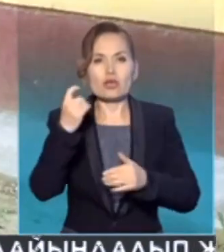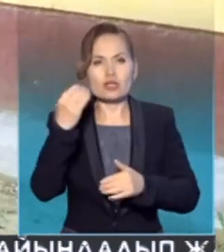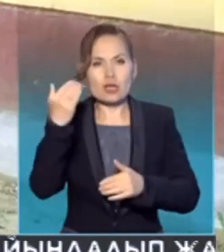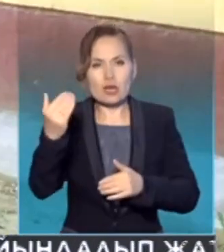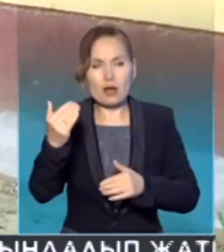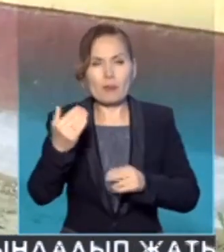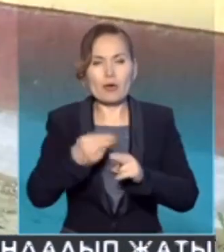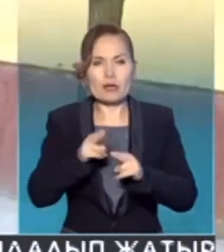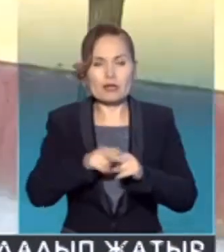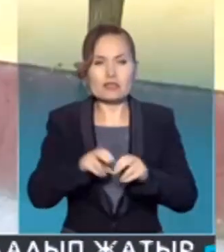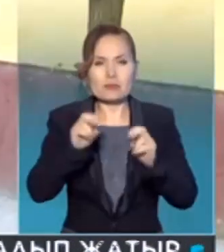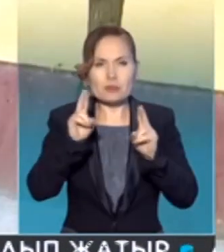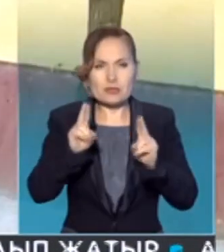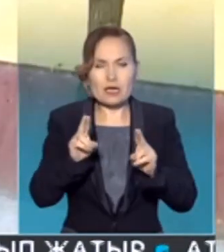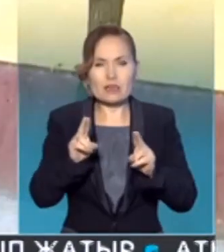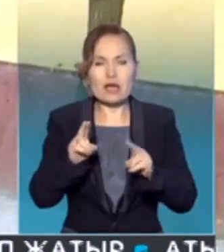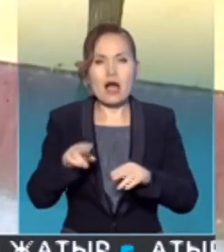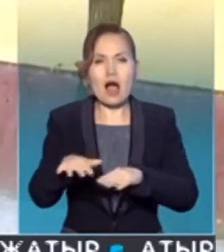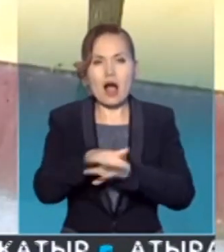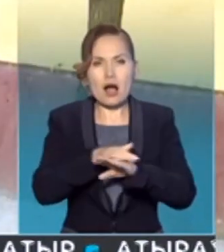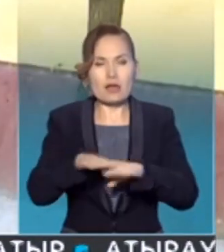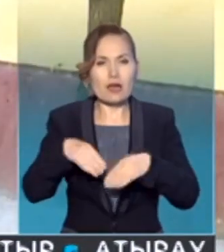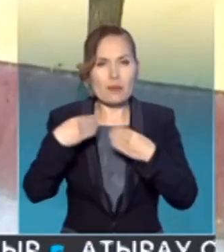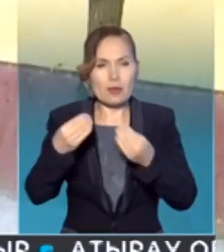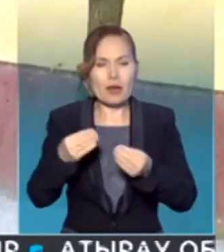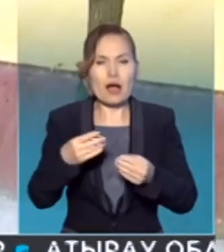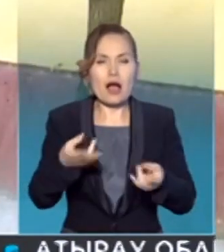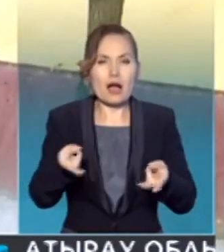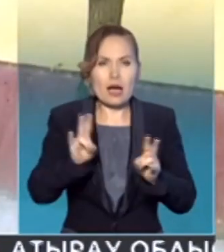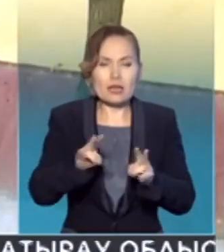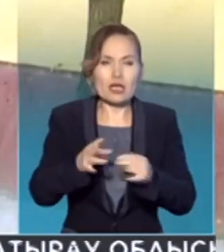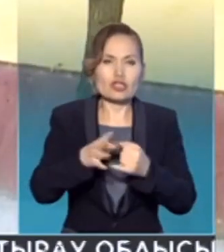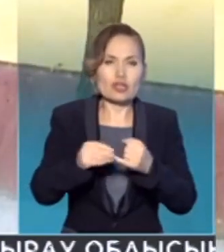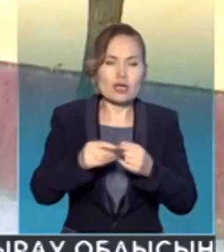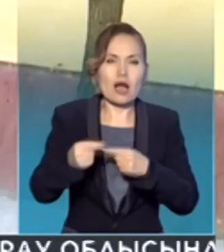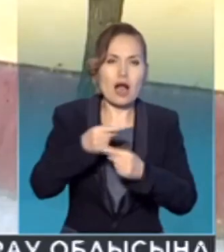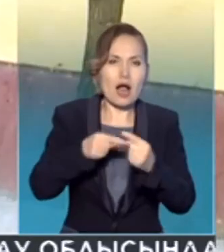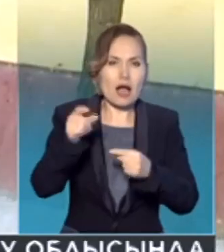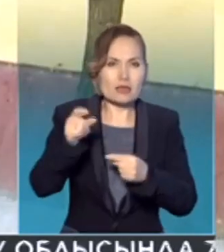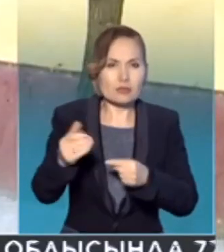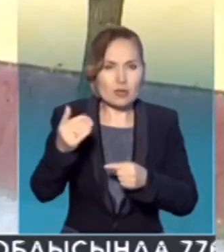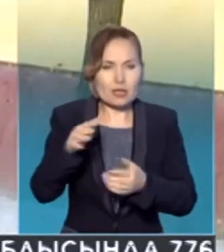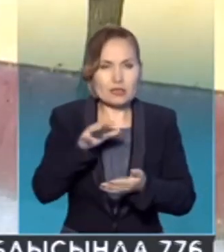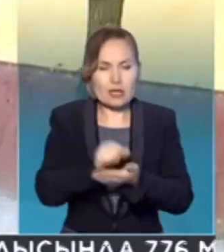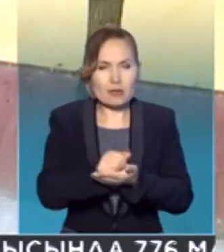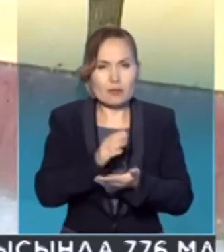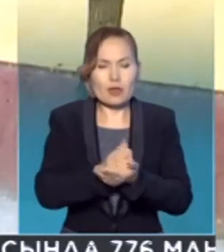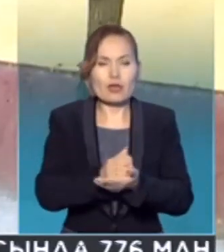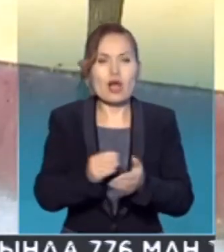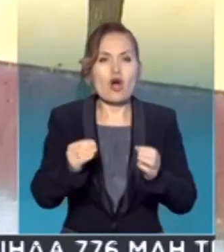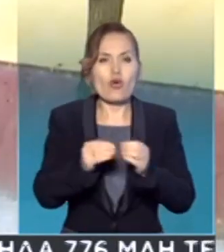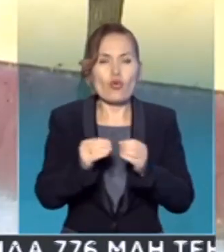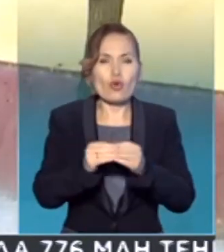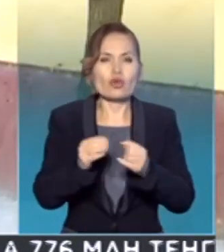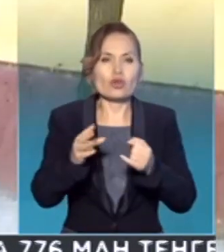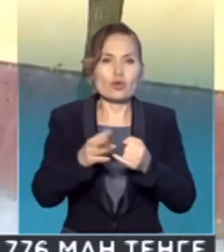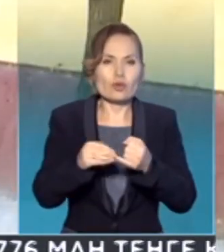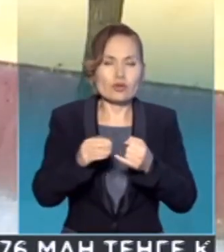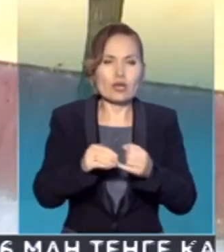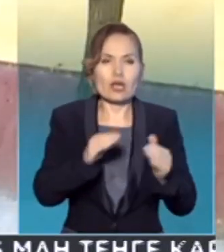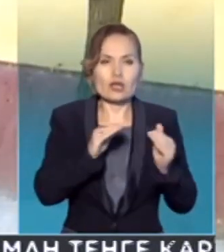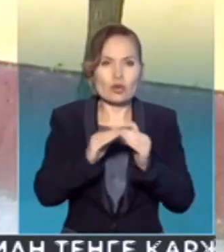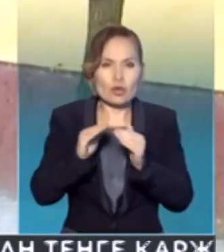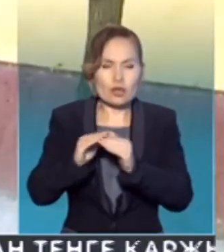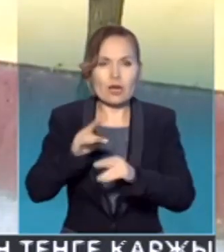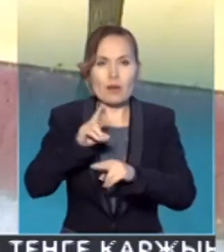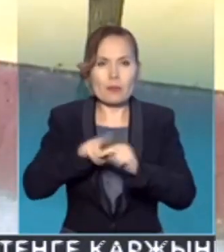қожалық жүргізу үшін арналған, қалғаны кәсіпкерлік, оның ішінде кәсіпкерліктің ішінен бөлек тағы 10 учаске және тұрғын үй мақсатындағы